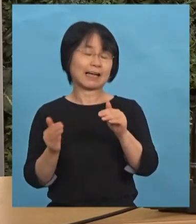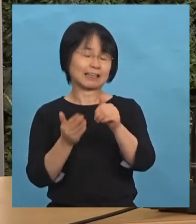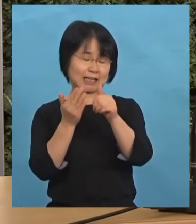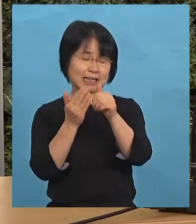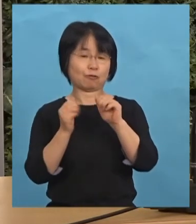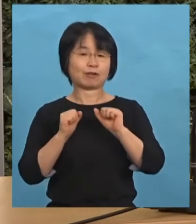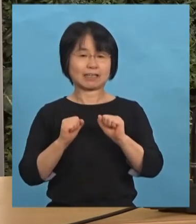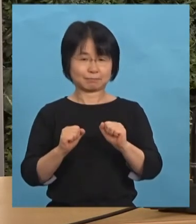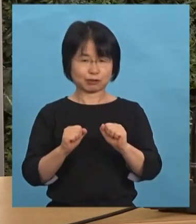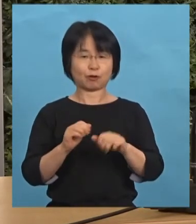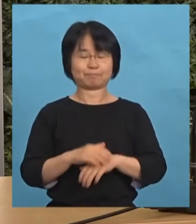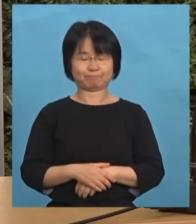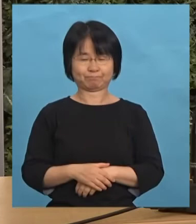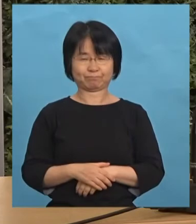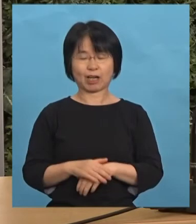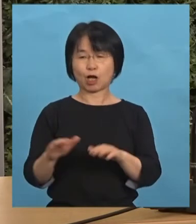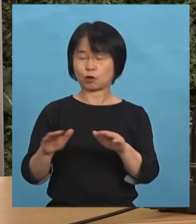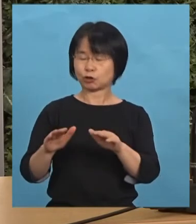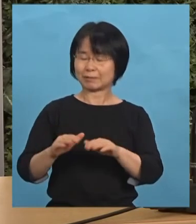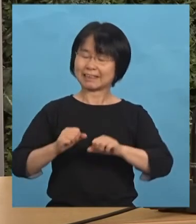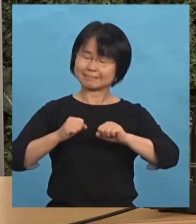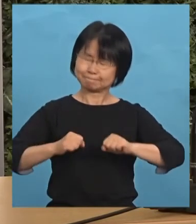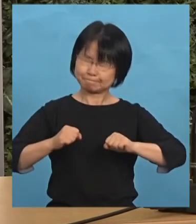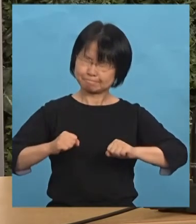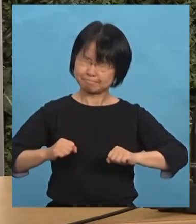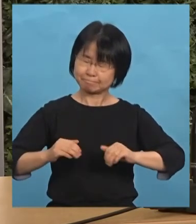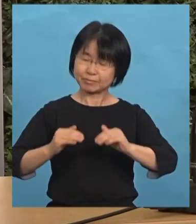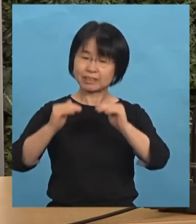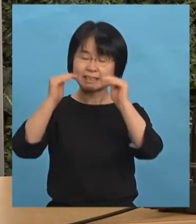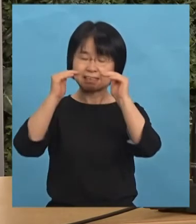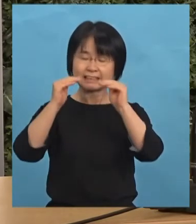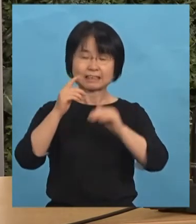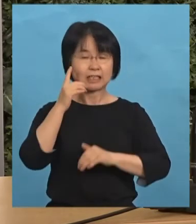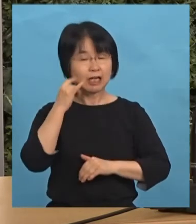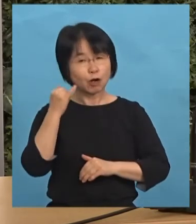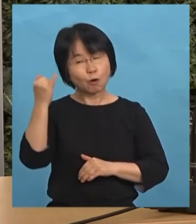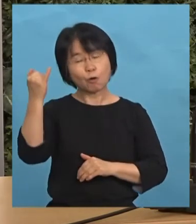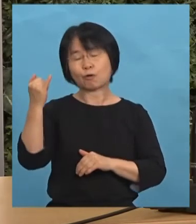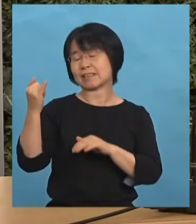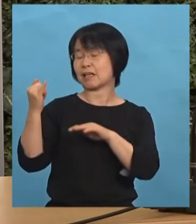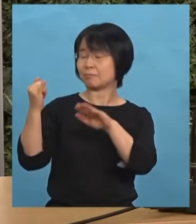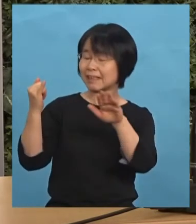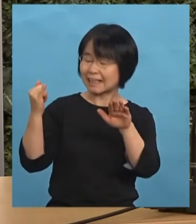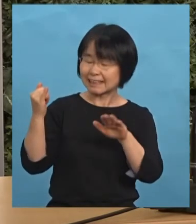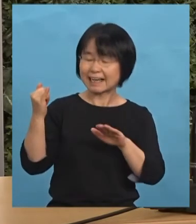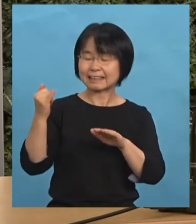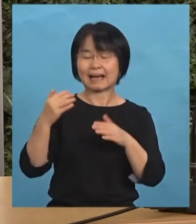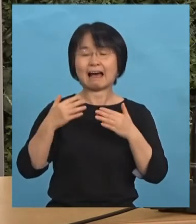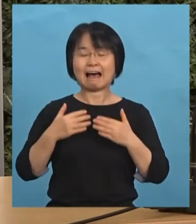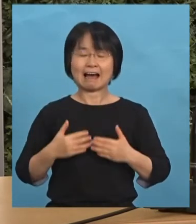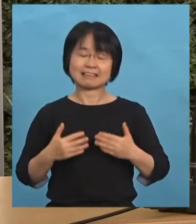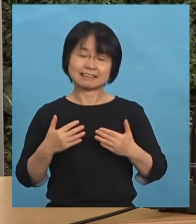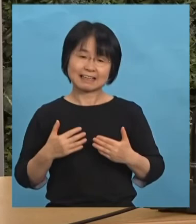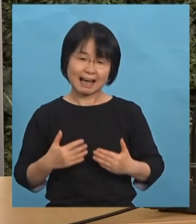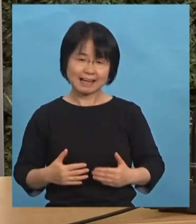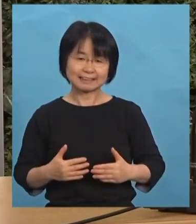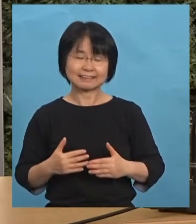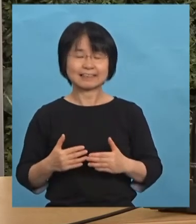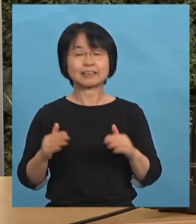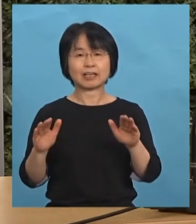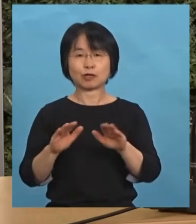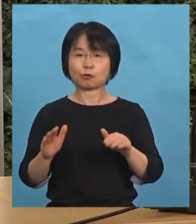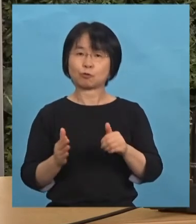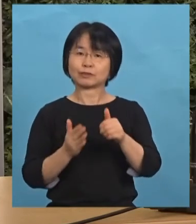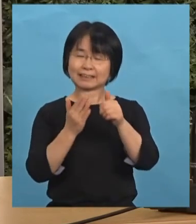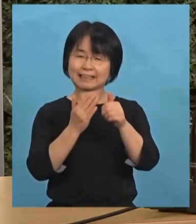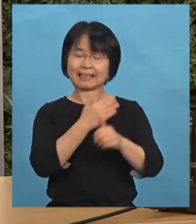近江市の子どもたちが健やかに育ち、保護者の方が安全で安心して子育てできるようお手伝いを